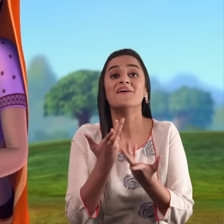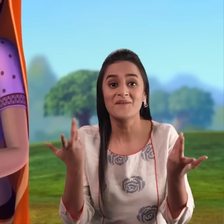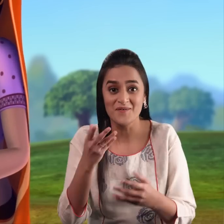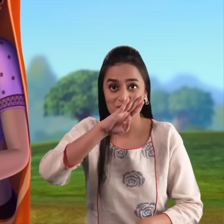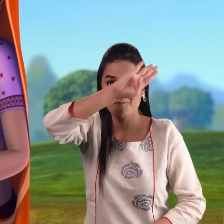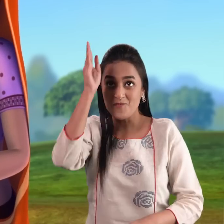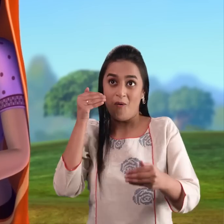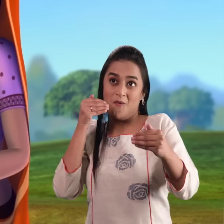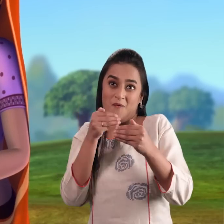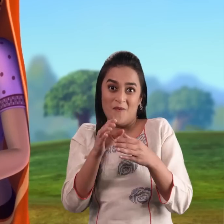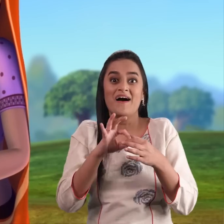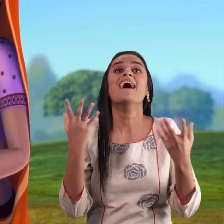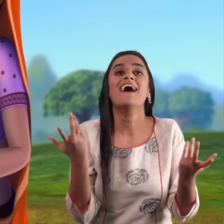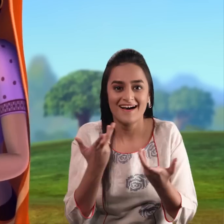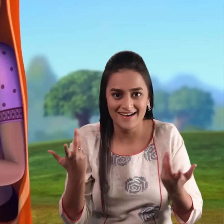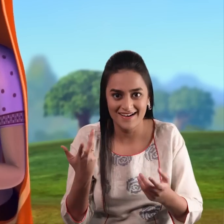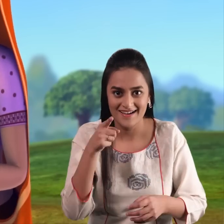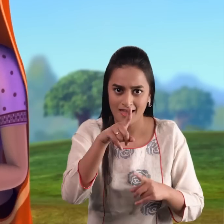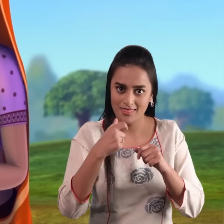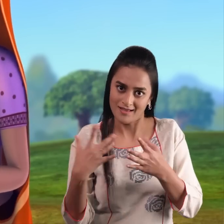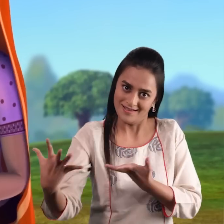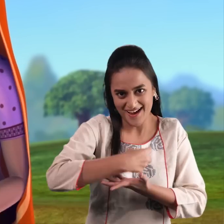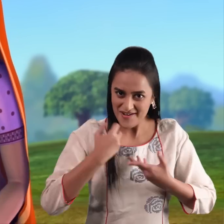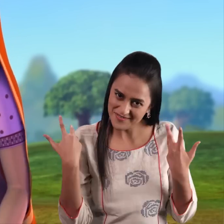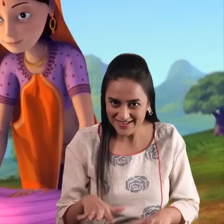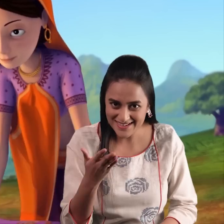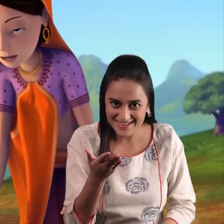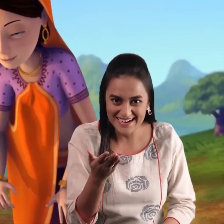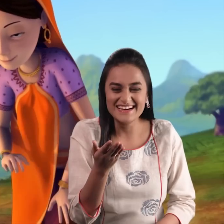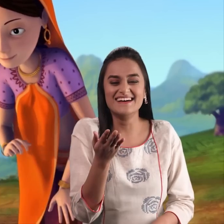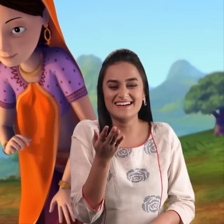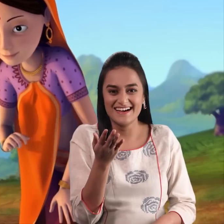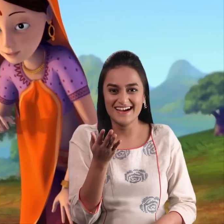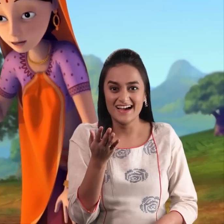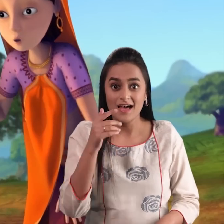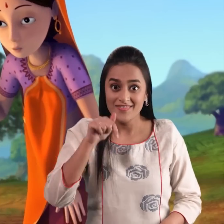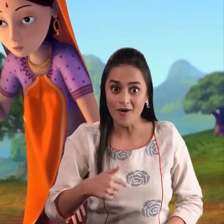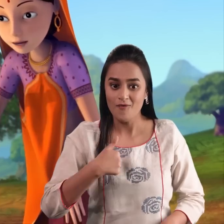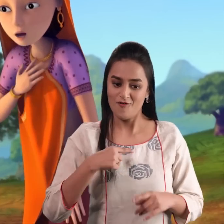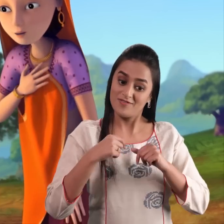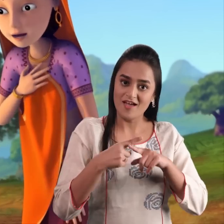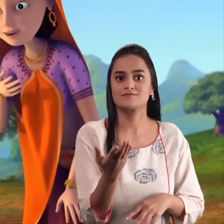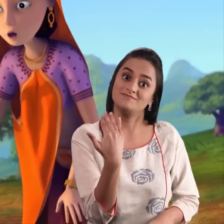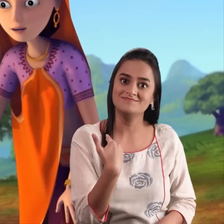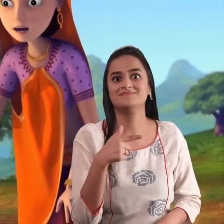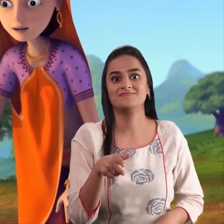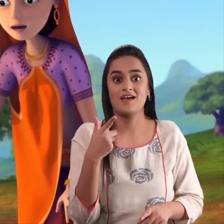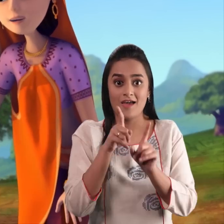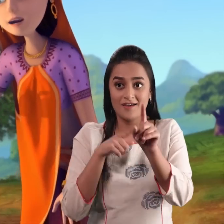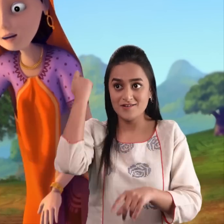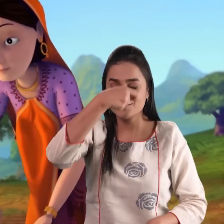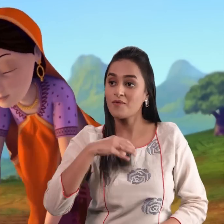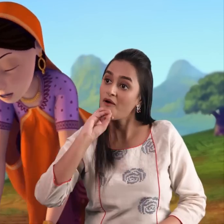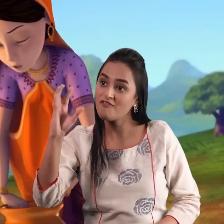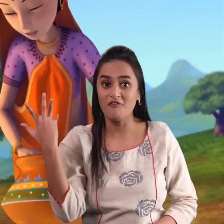तो महाराज के विशेष अधिकारी, आपको आपका कर मिल गया। अब हम अपना कर वसूल करेंगे